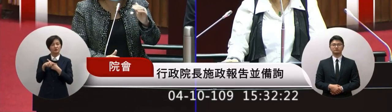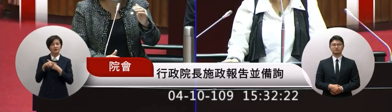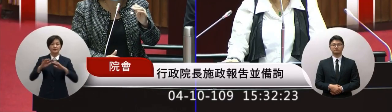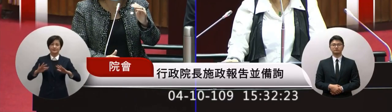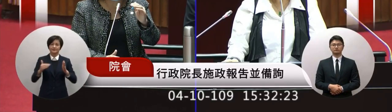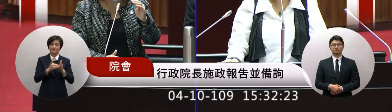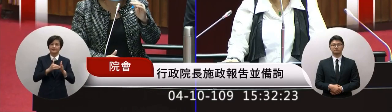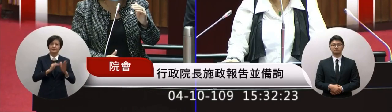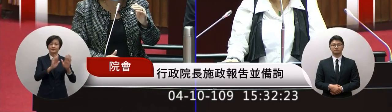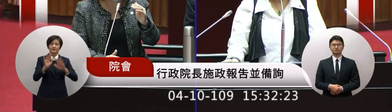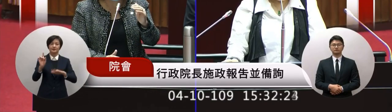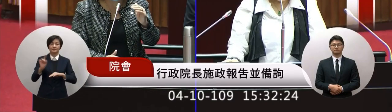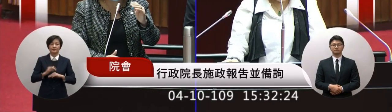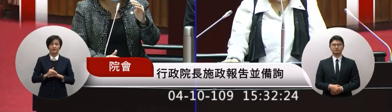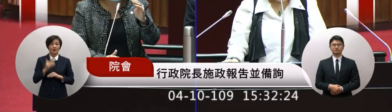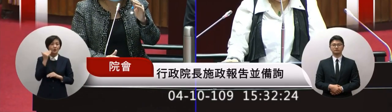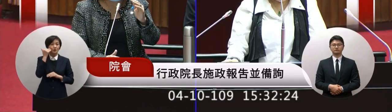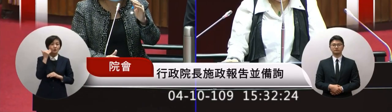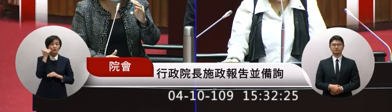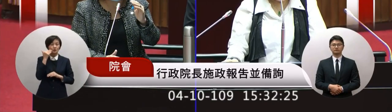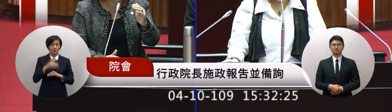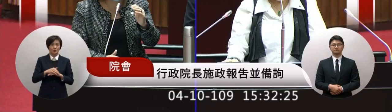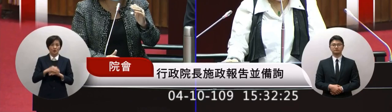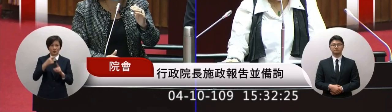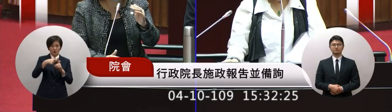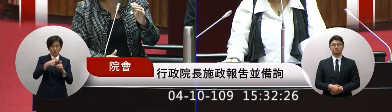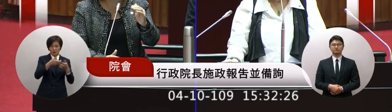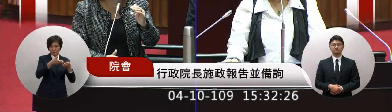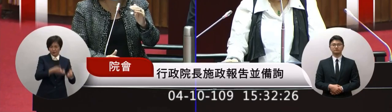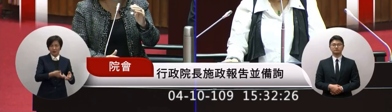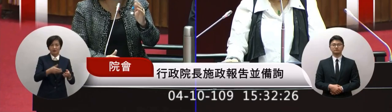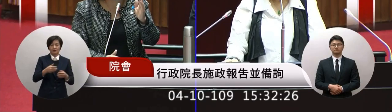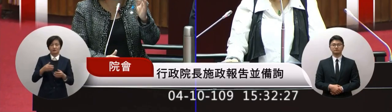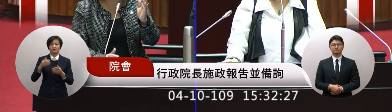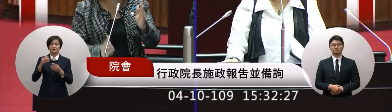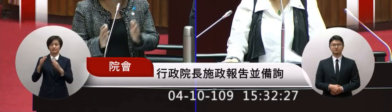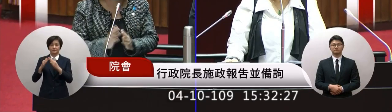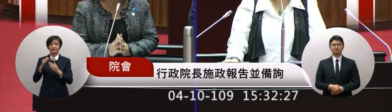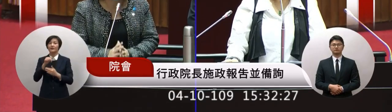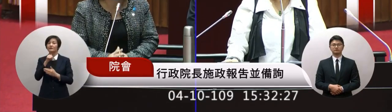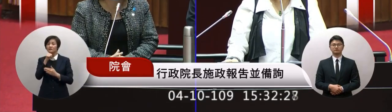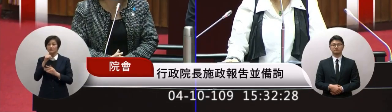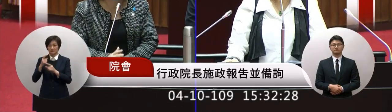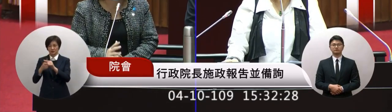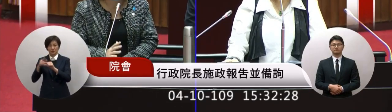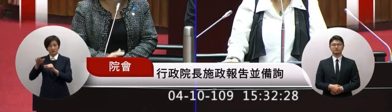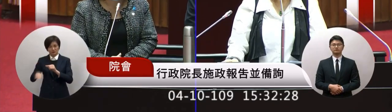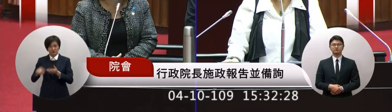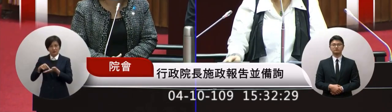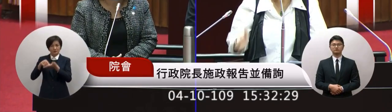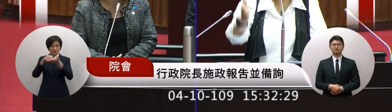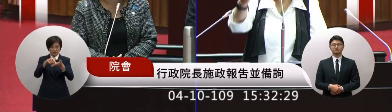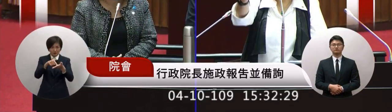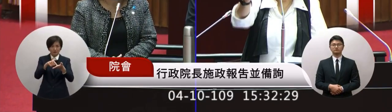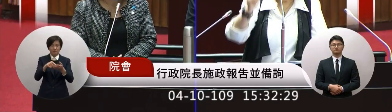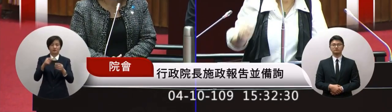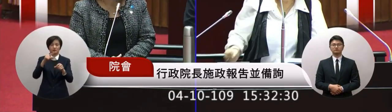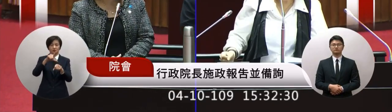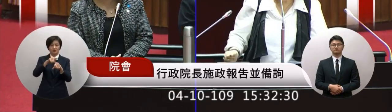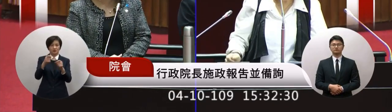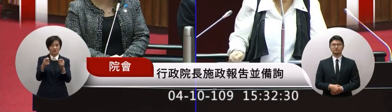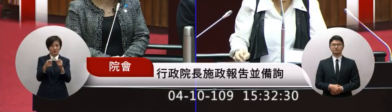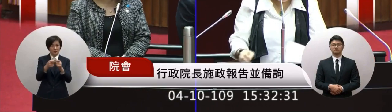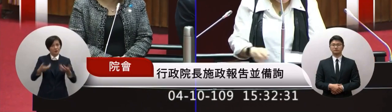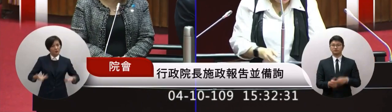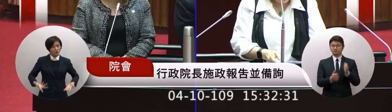较重度的，还有那个中低收入的这个部分哈，那可以来申请喘息。 是那个次